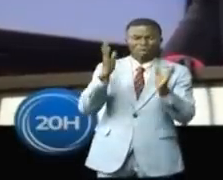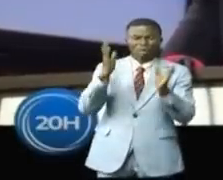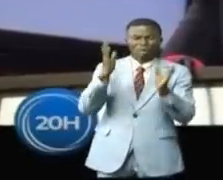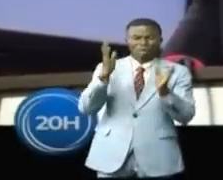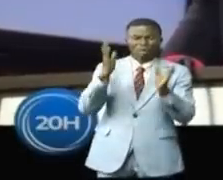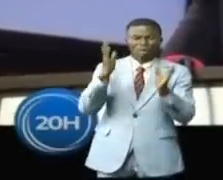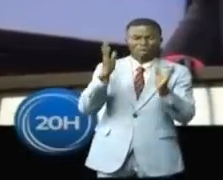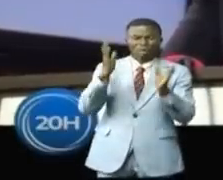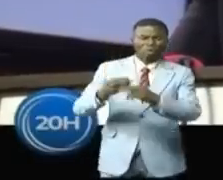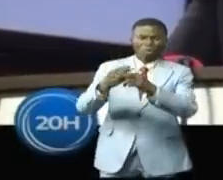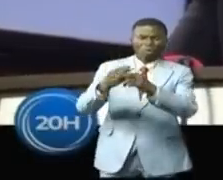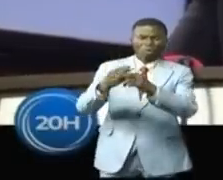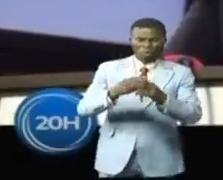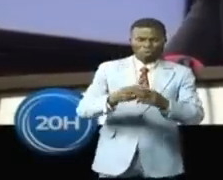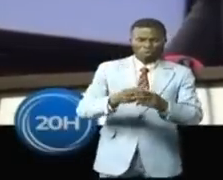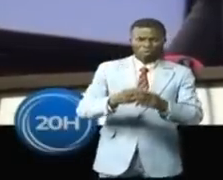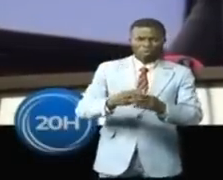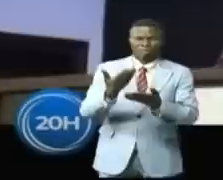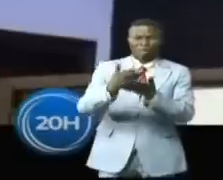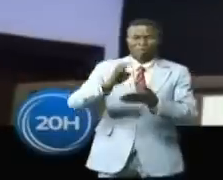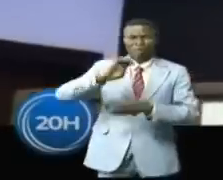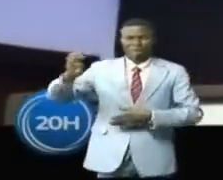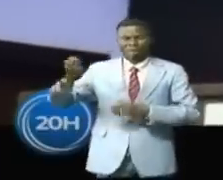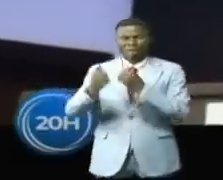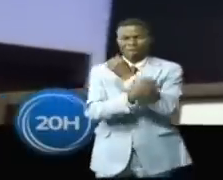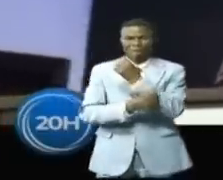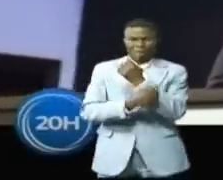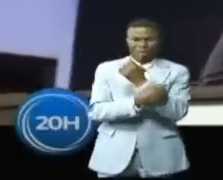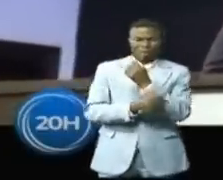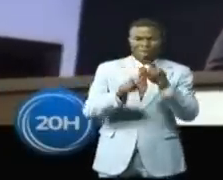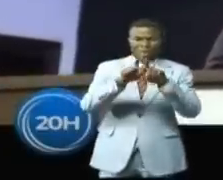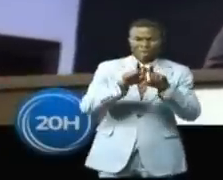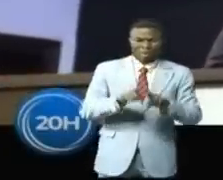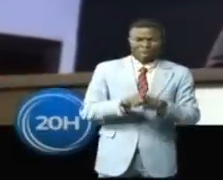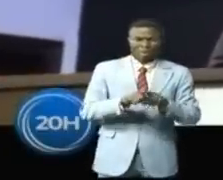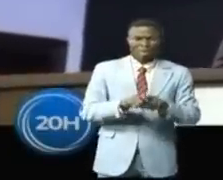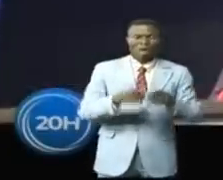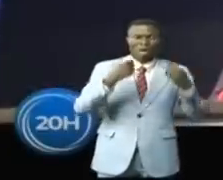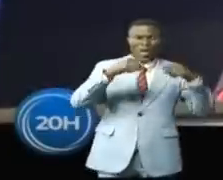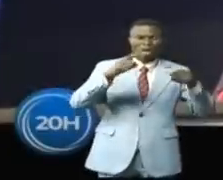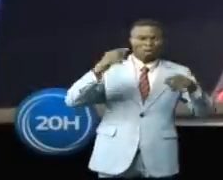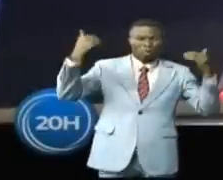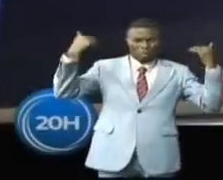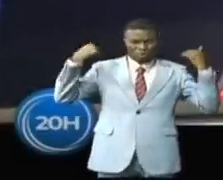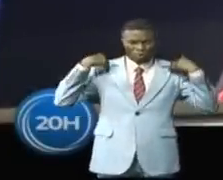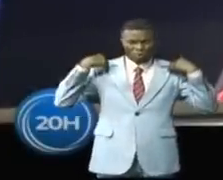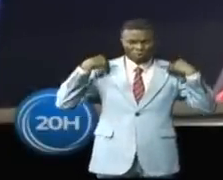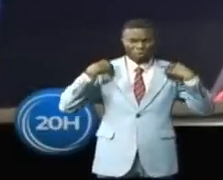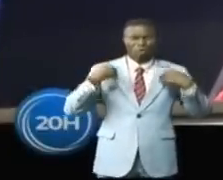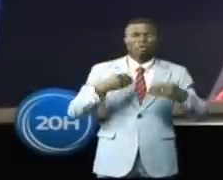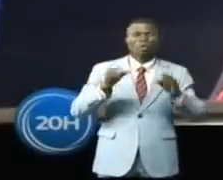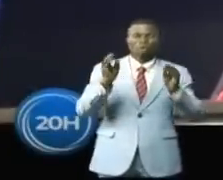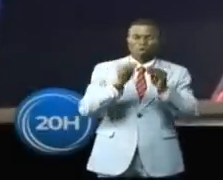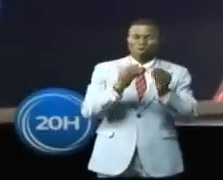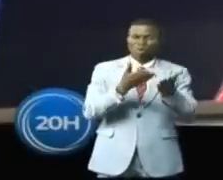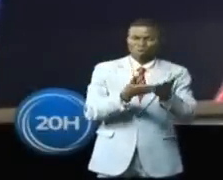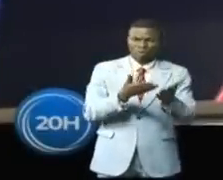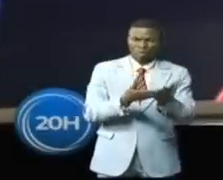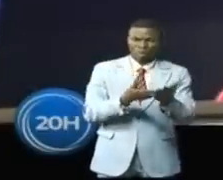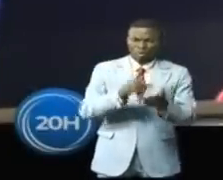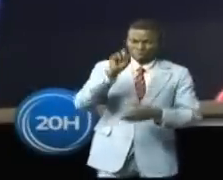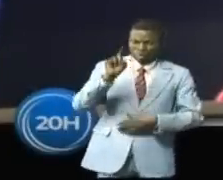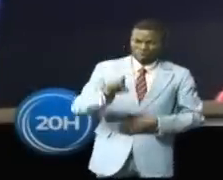la sécurisation de la partie est du pays et à renforcer l'autorité de l'État, que la tenue de ce rendez-vous annuel